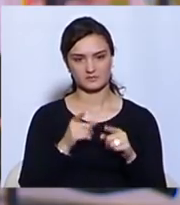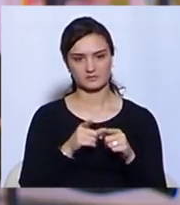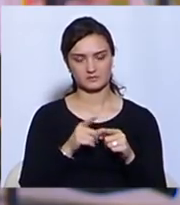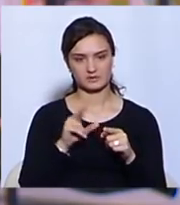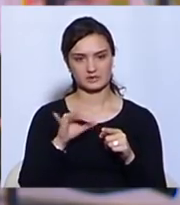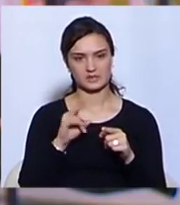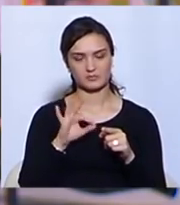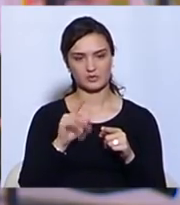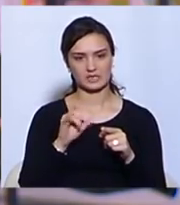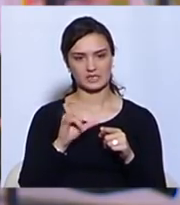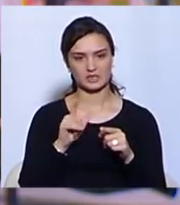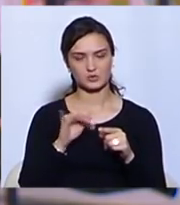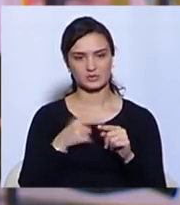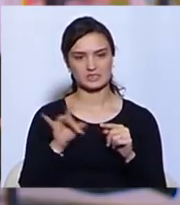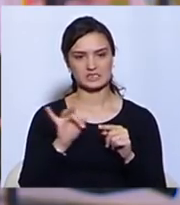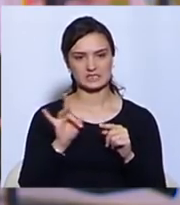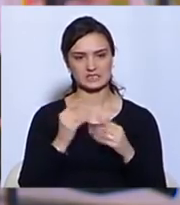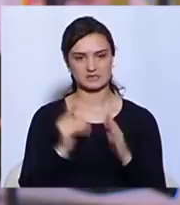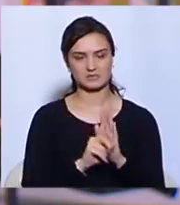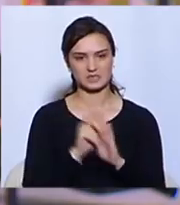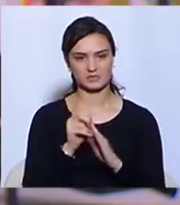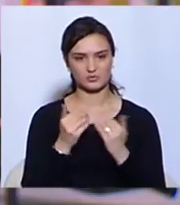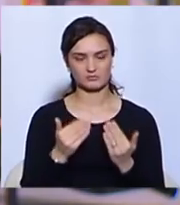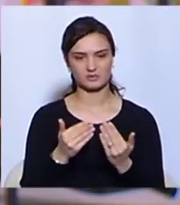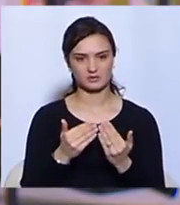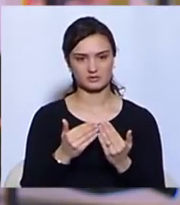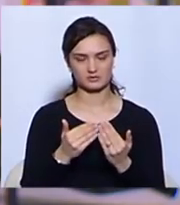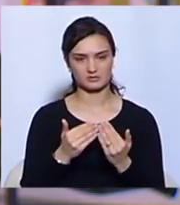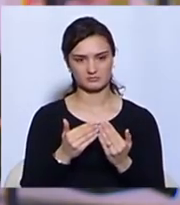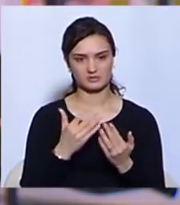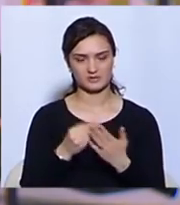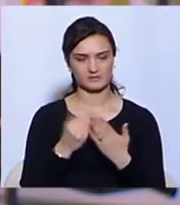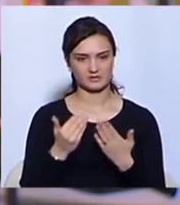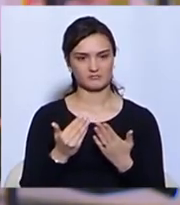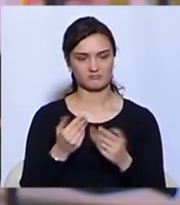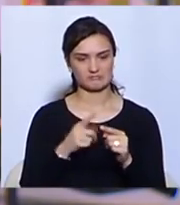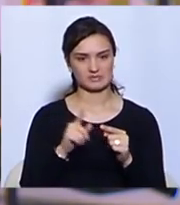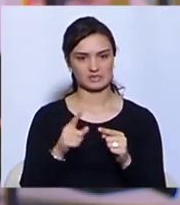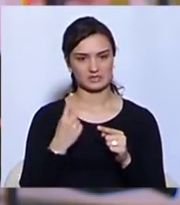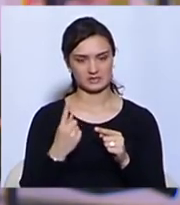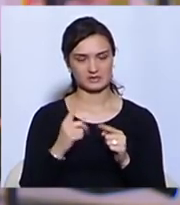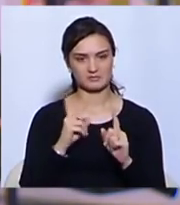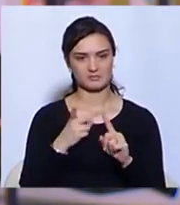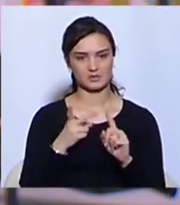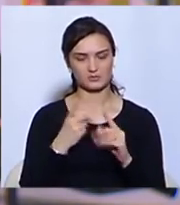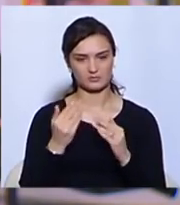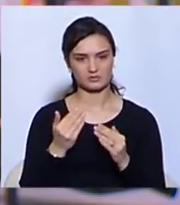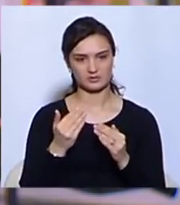წოდებული ლიპოგენეზური, ანუ ცხიმის წარმოქმნის თვისება. ეს ერთი.